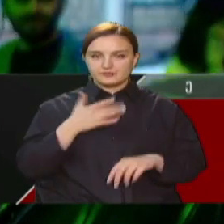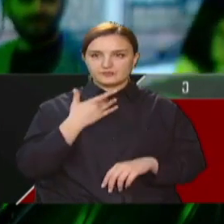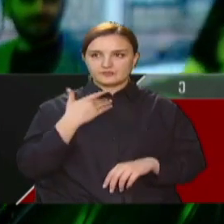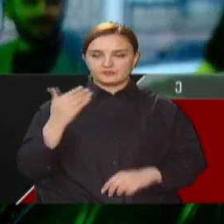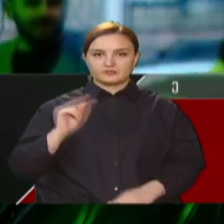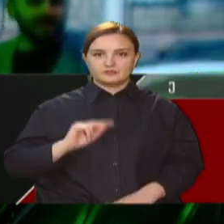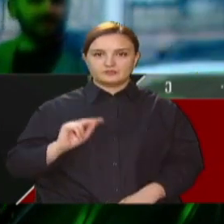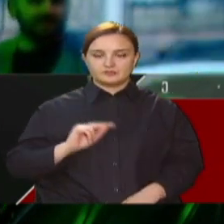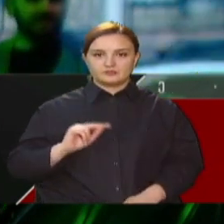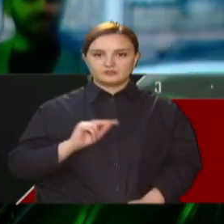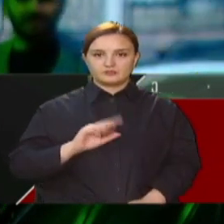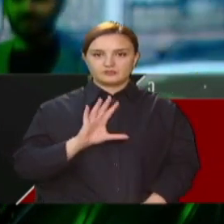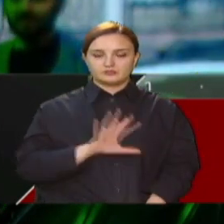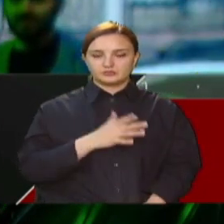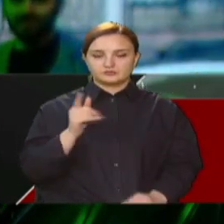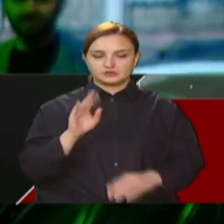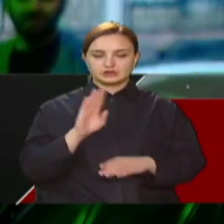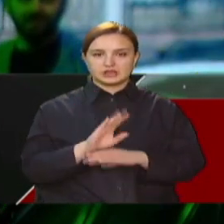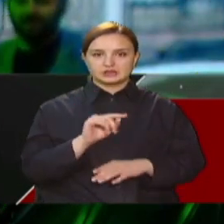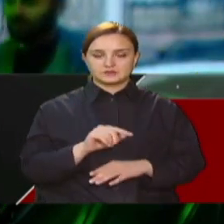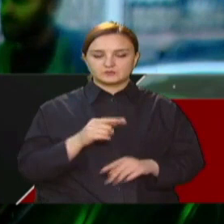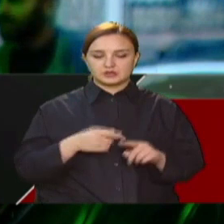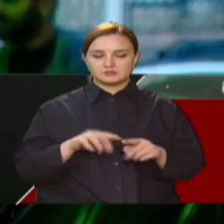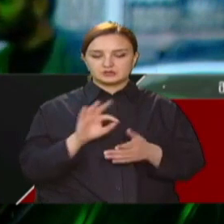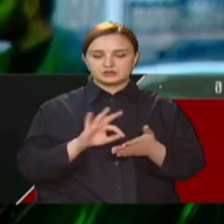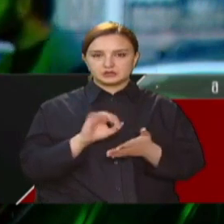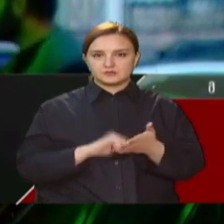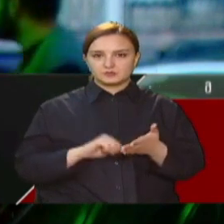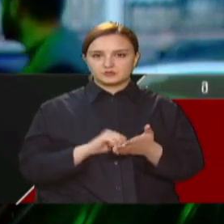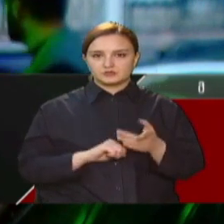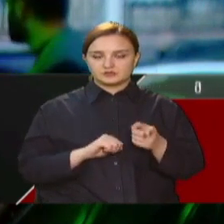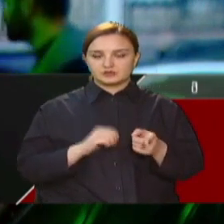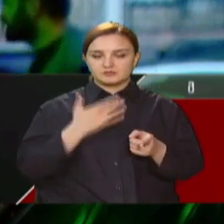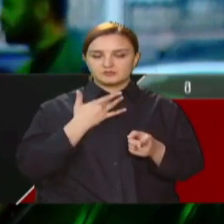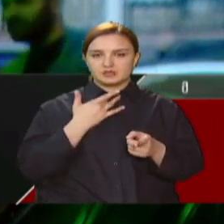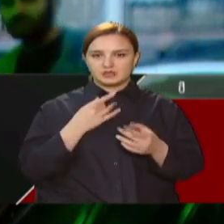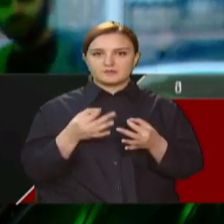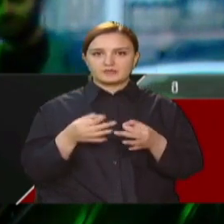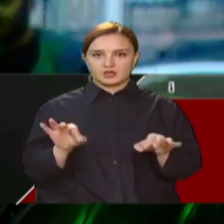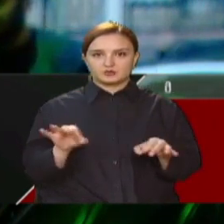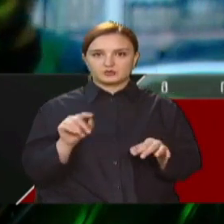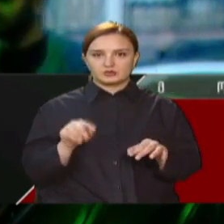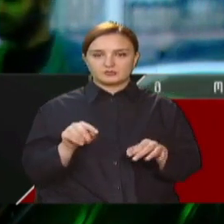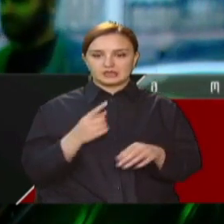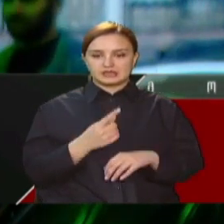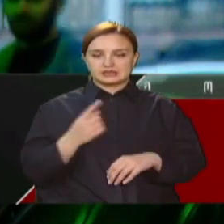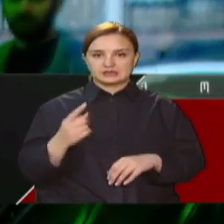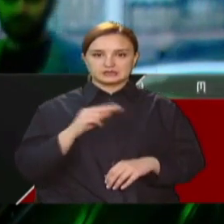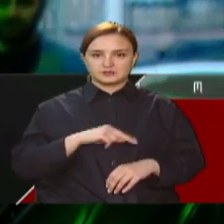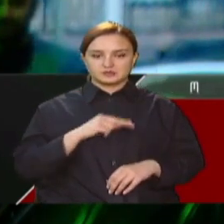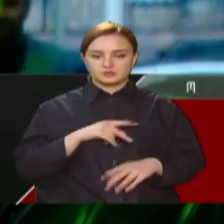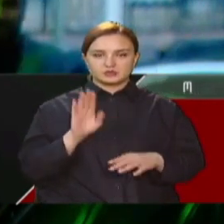სამსახურის მიერ იყო გაცემული, რომლის საფუძველზეც ასე ვთქვათ, მერიამ დართონება, მერიის ერთ-ერთმა